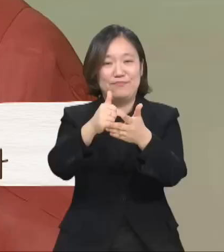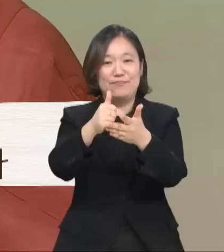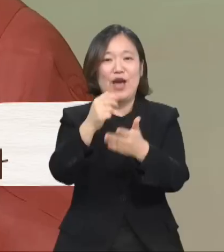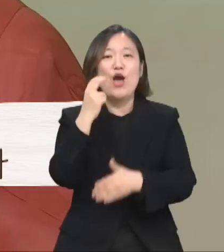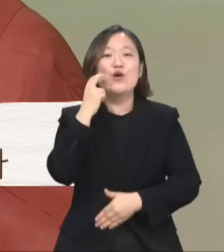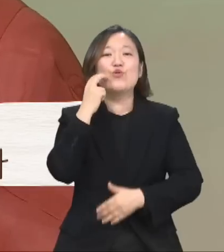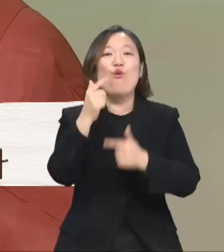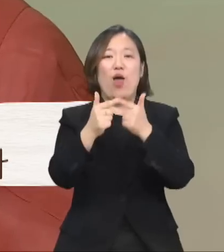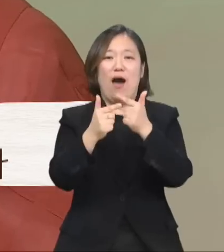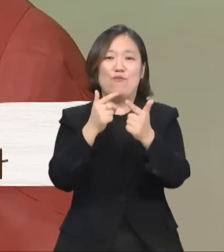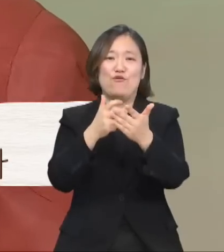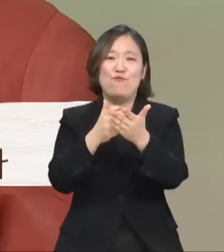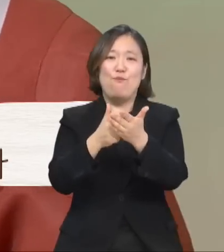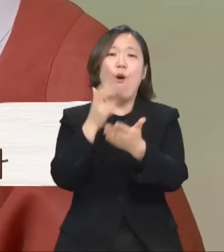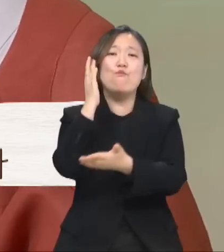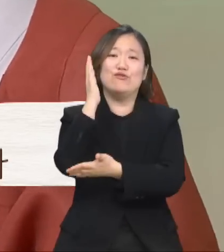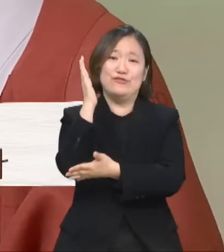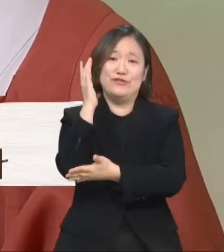나서부터입니다